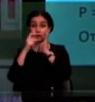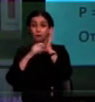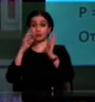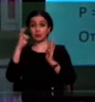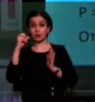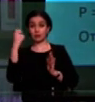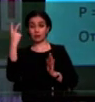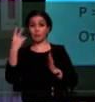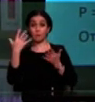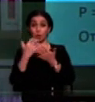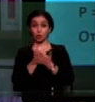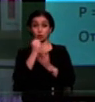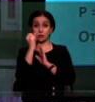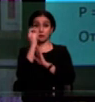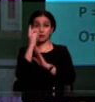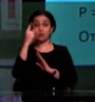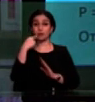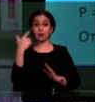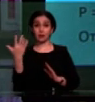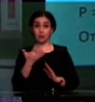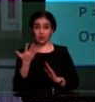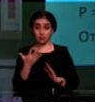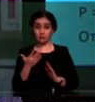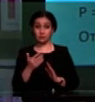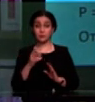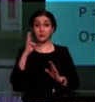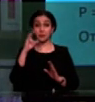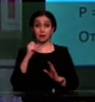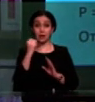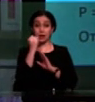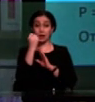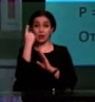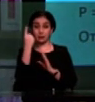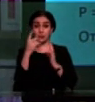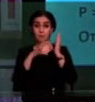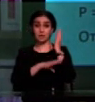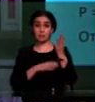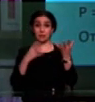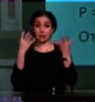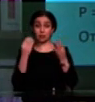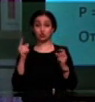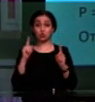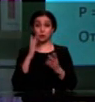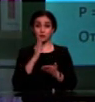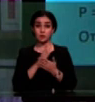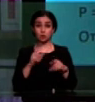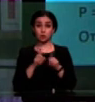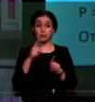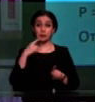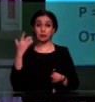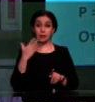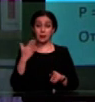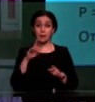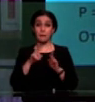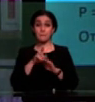2. Получается 12 докладов на один из последних дней. Вероятность того, что доклад профессора